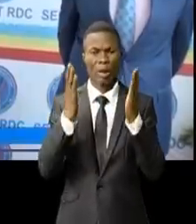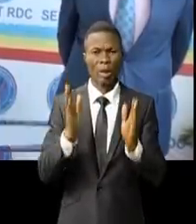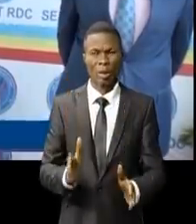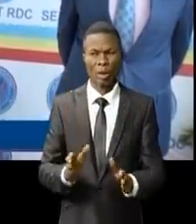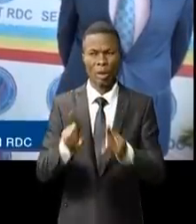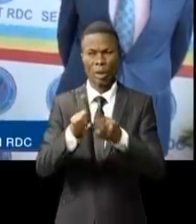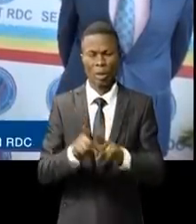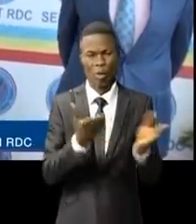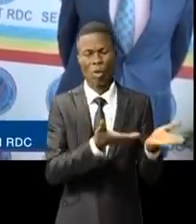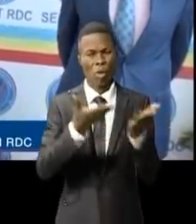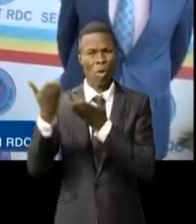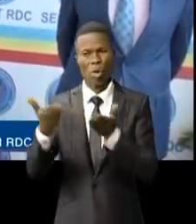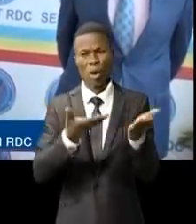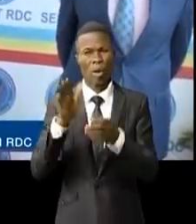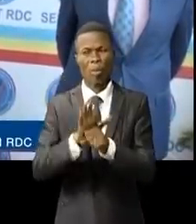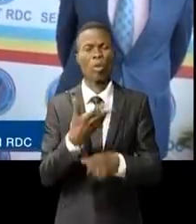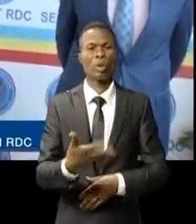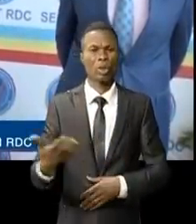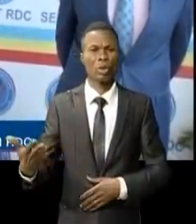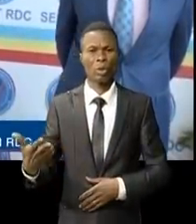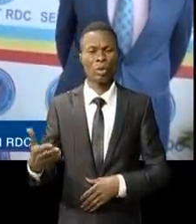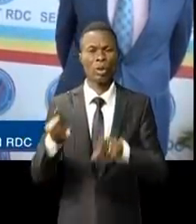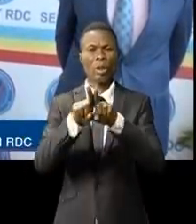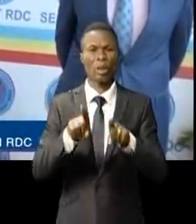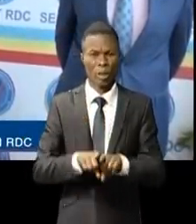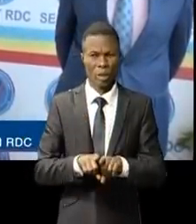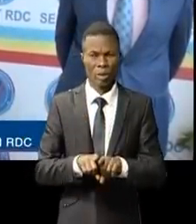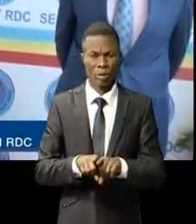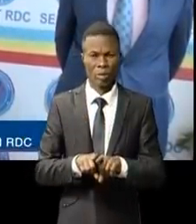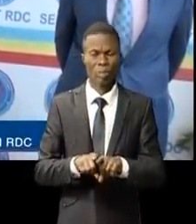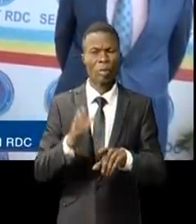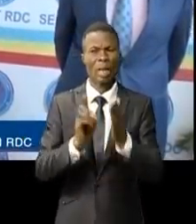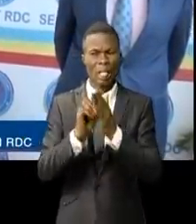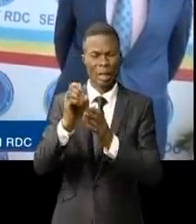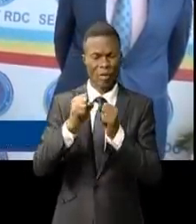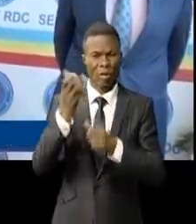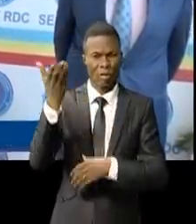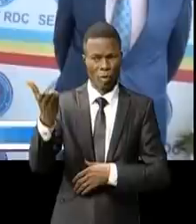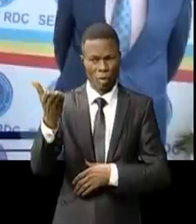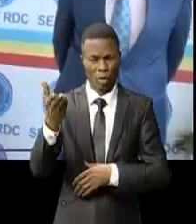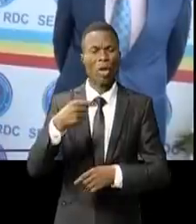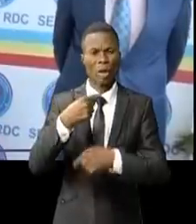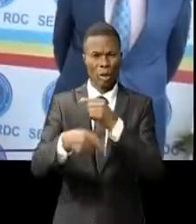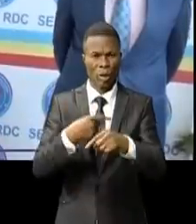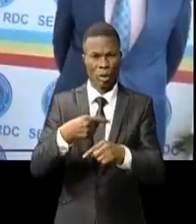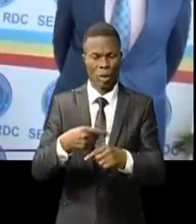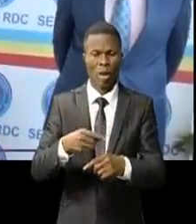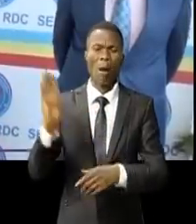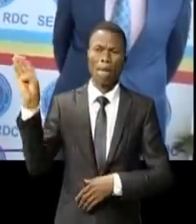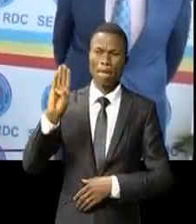pour l'évacuation des différents produits. Et ils sont très avancés dans cela. Ça passera par le Burundi